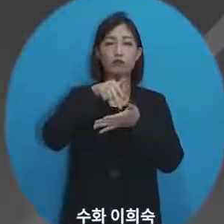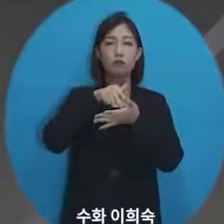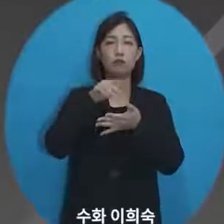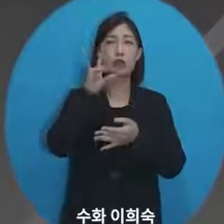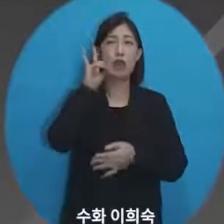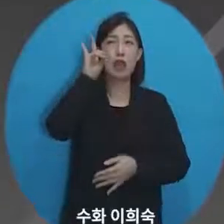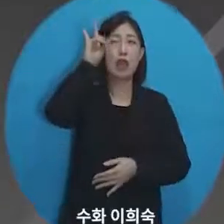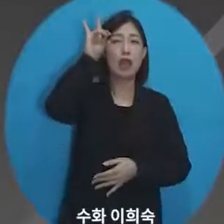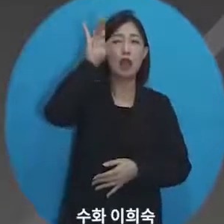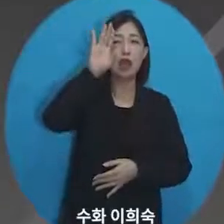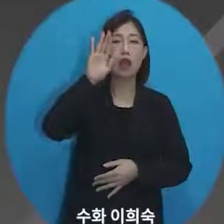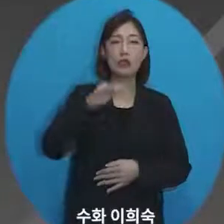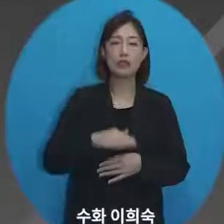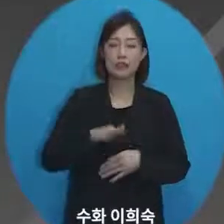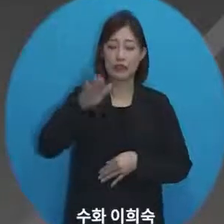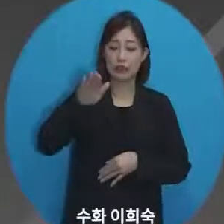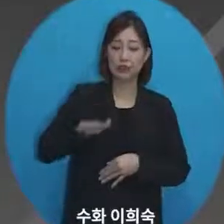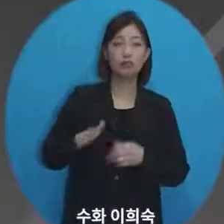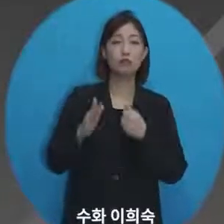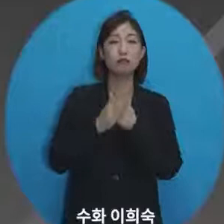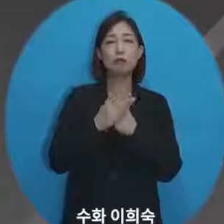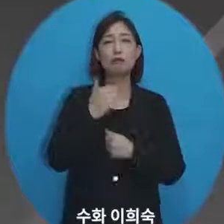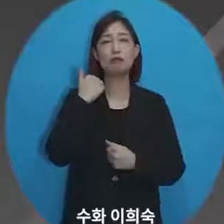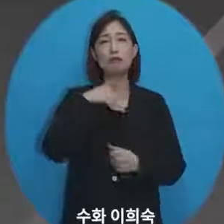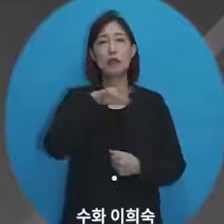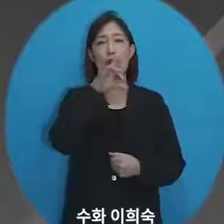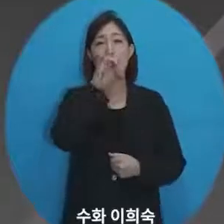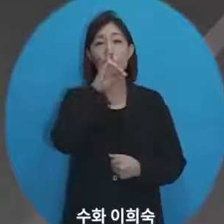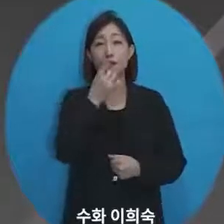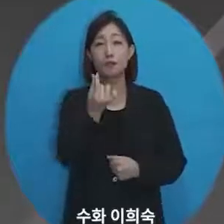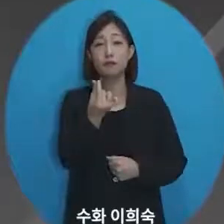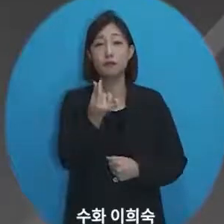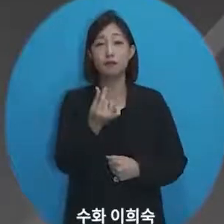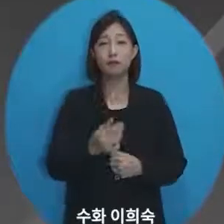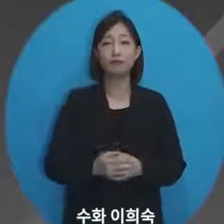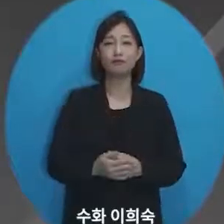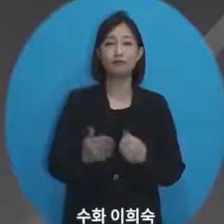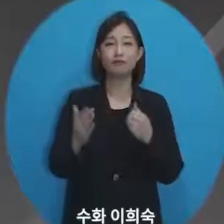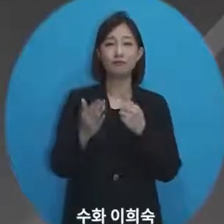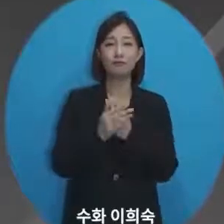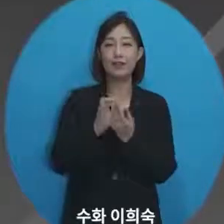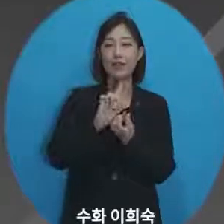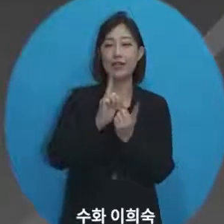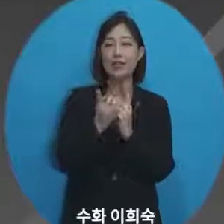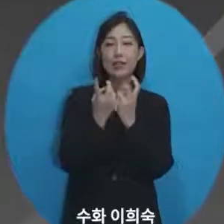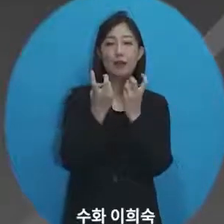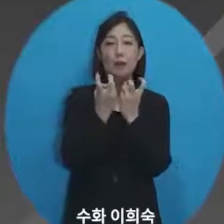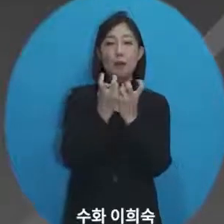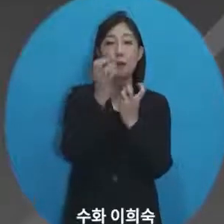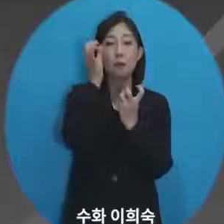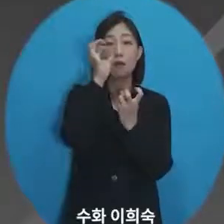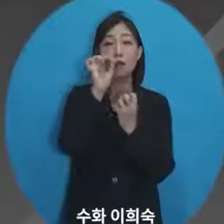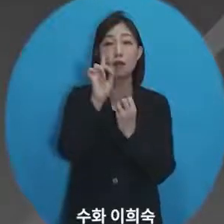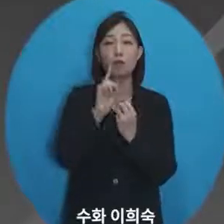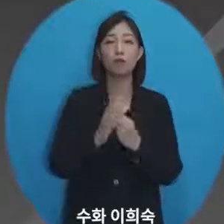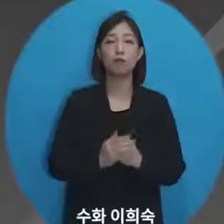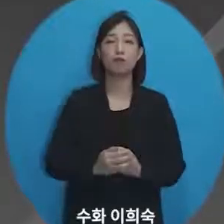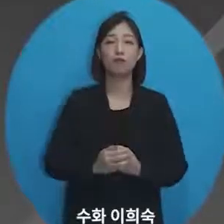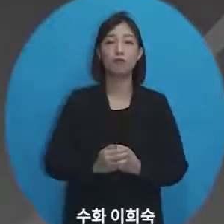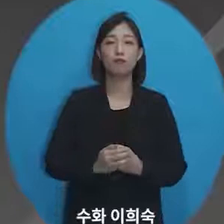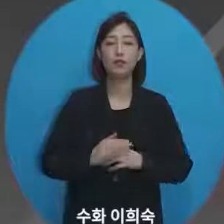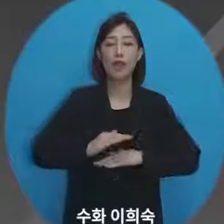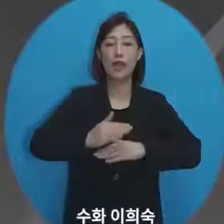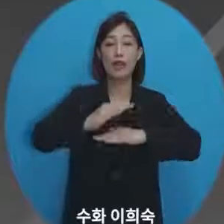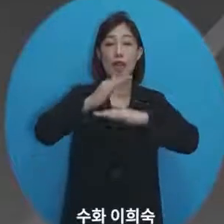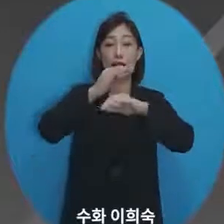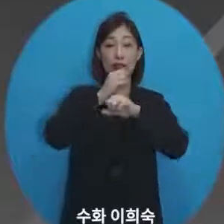어렵게 되겠죠. 이제 그런 경우에 우리가 보조기구라고 하는 부분, 사다리를 놓거나 하는 부분으로 사과를 딸